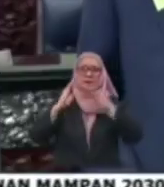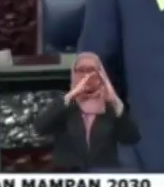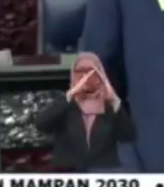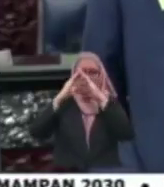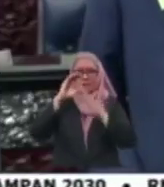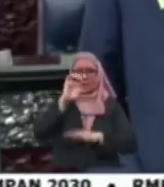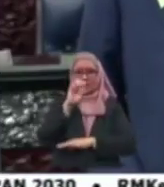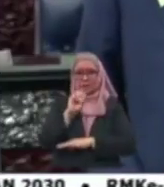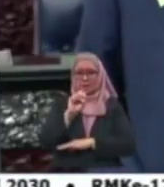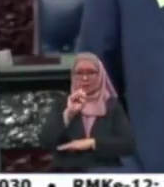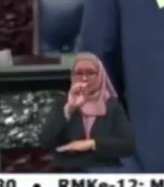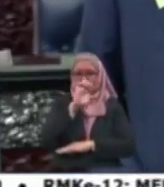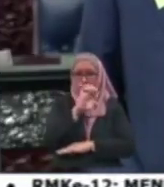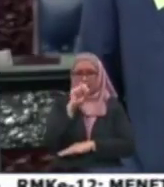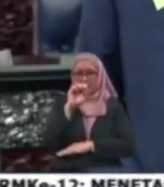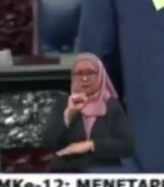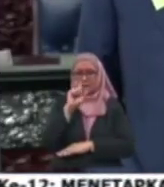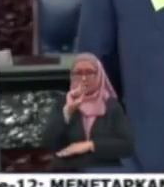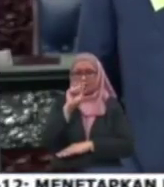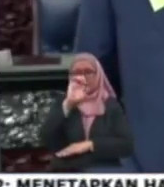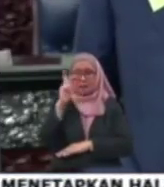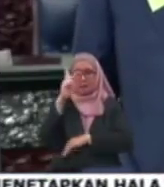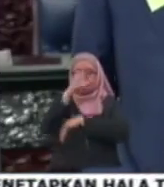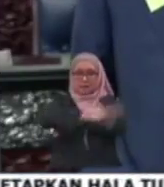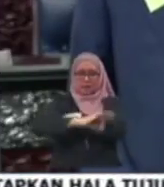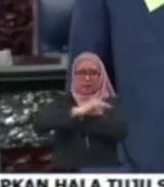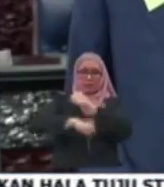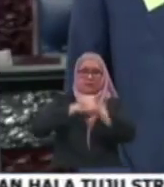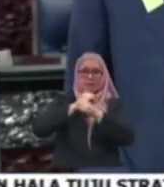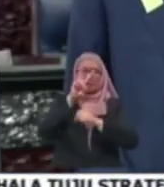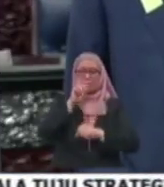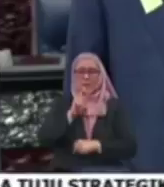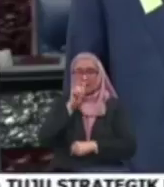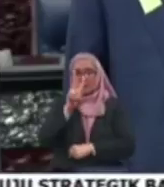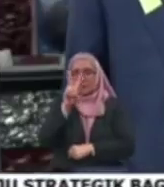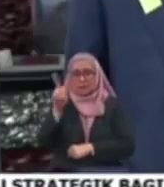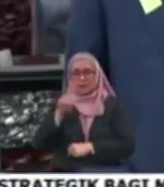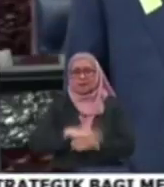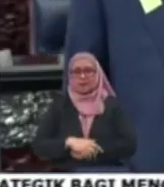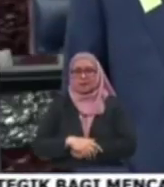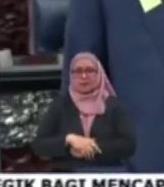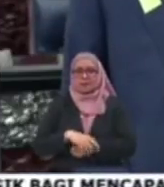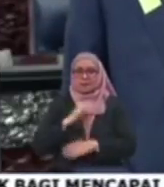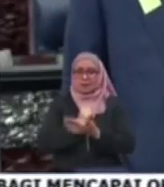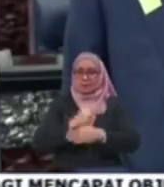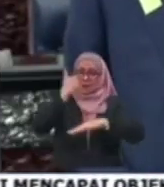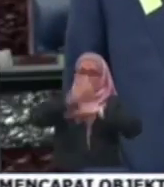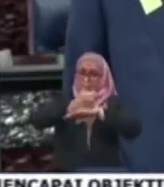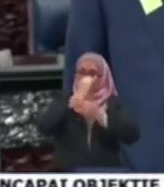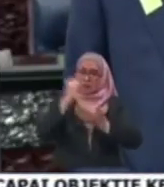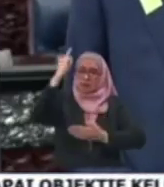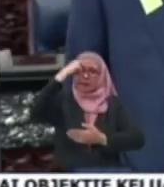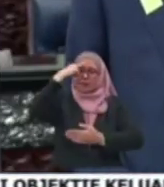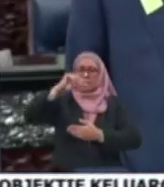2022. Penubuhan institut ini bertujuan mencegah penyakit, ketidakupayaan